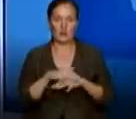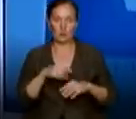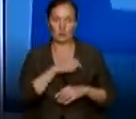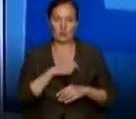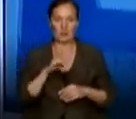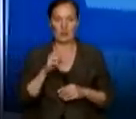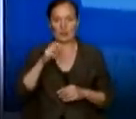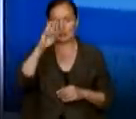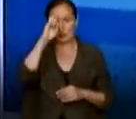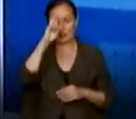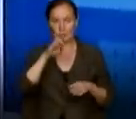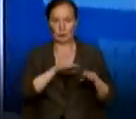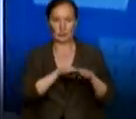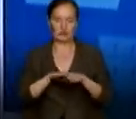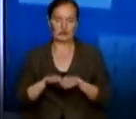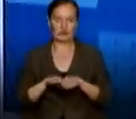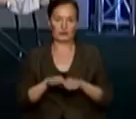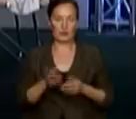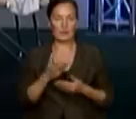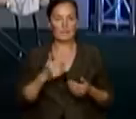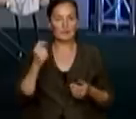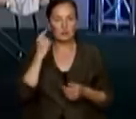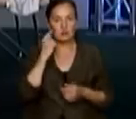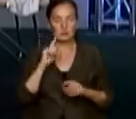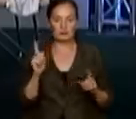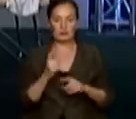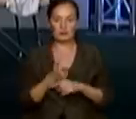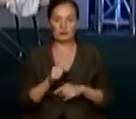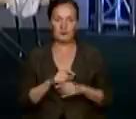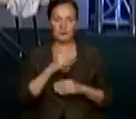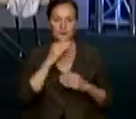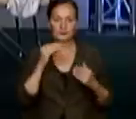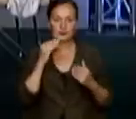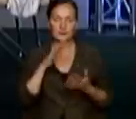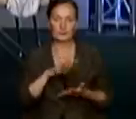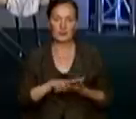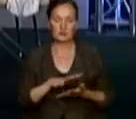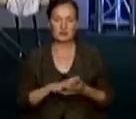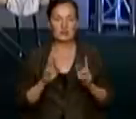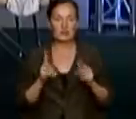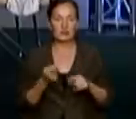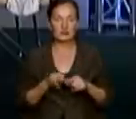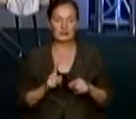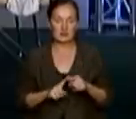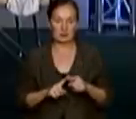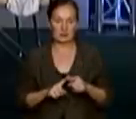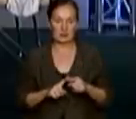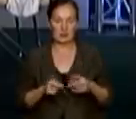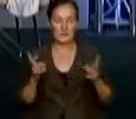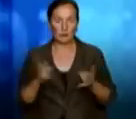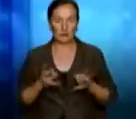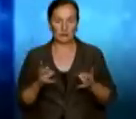рівні. Ми почули вже, що дуже багато сміття там. Як з цим потрібно боротися? Тому що